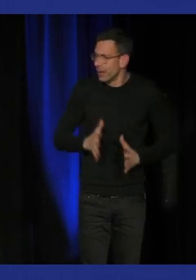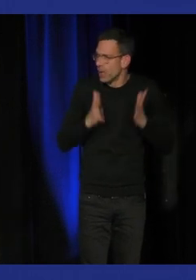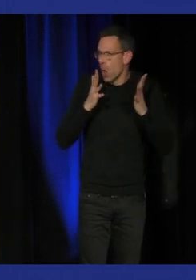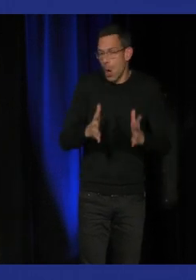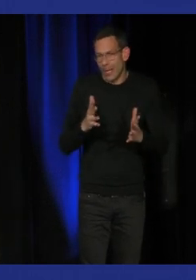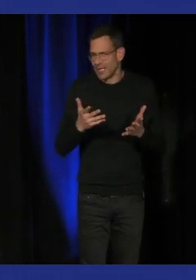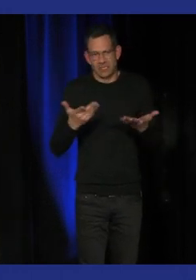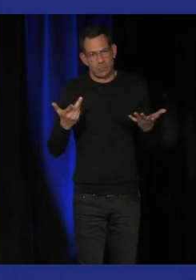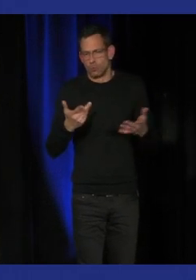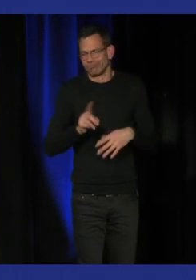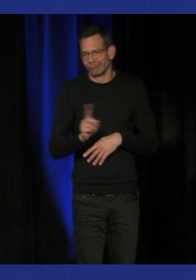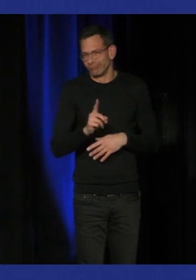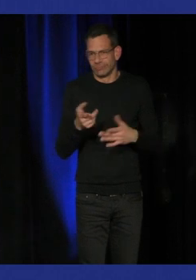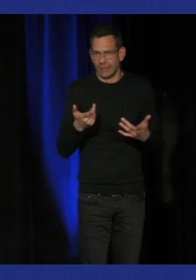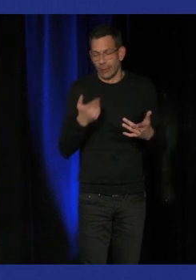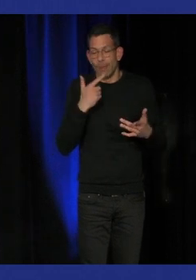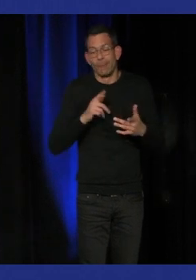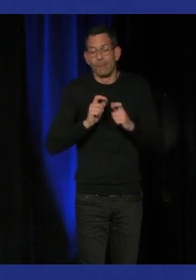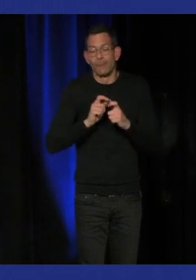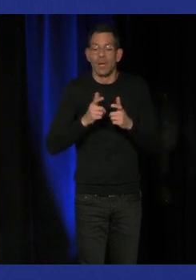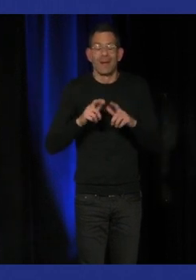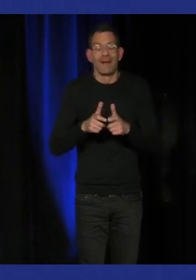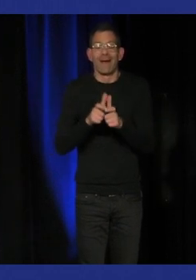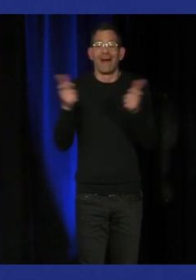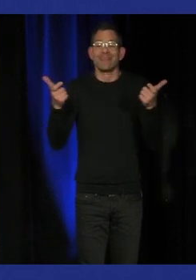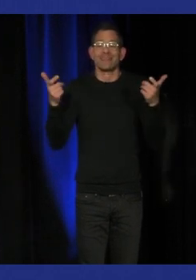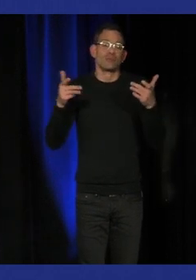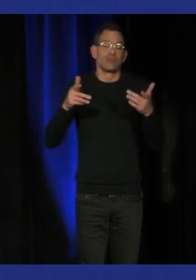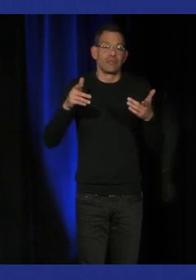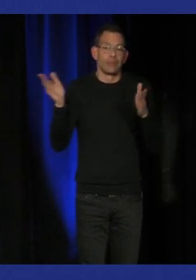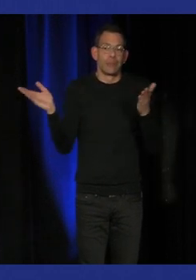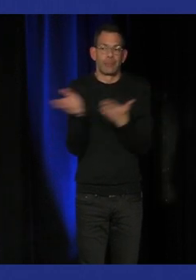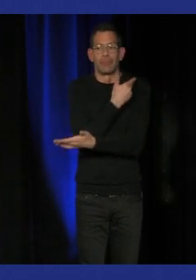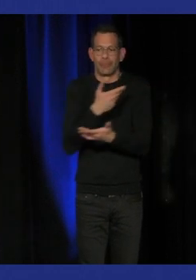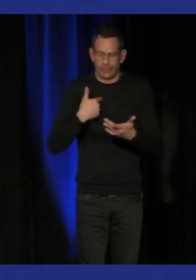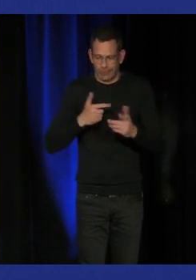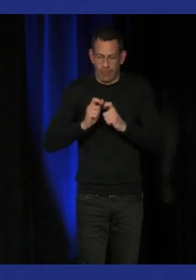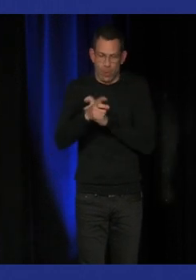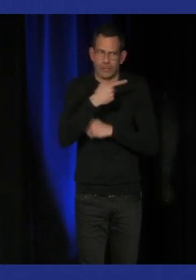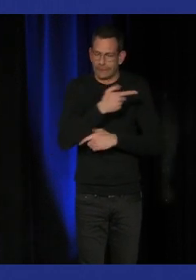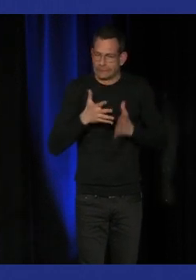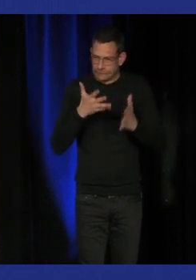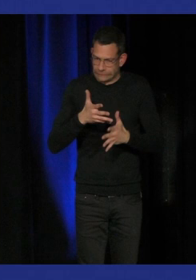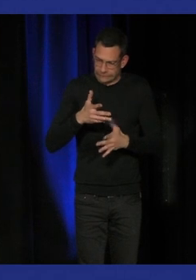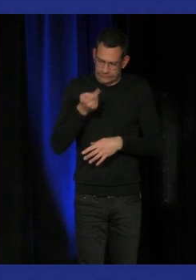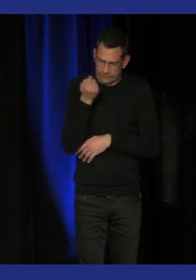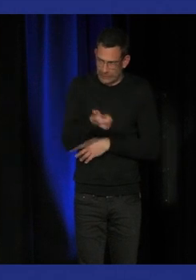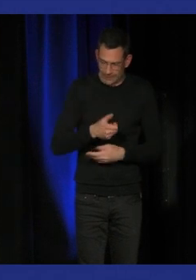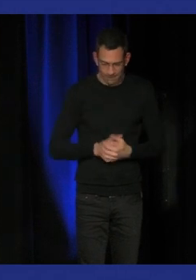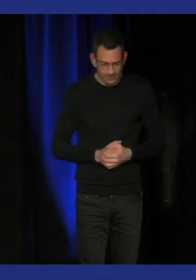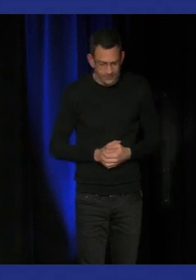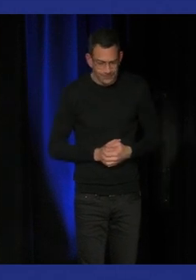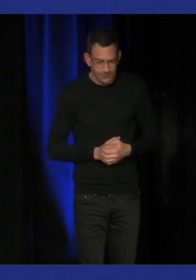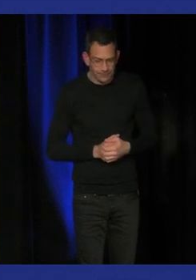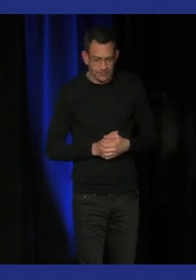processus de désinstitutionnalisation, comme on dit. Ensuite, la lutte pour l'accessibilité des lieux publics, bah, ça va ensemble en fait. C'est-à-dire que